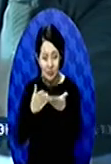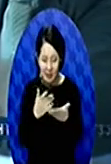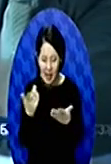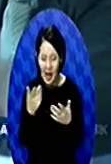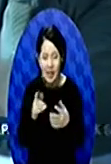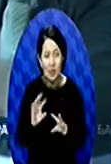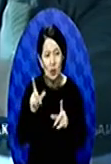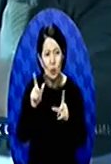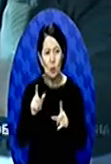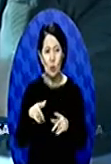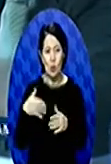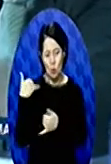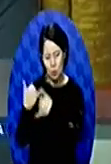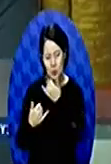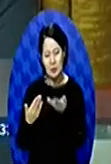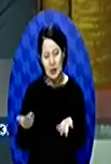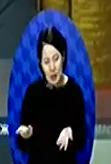ярилцсан.